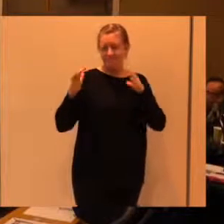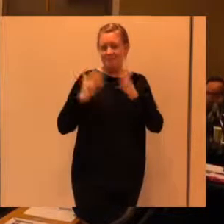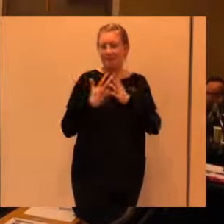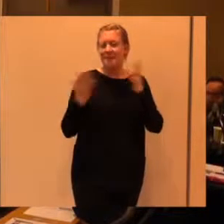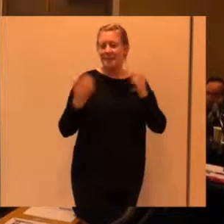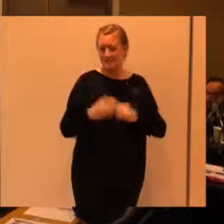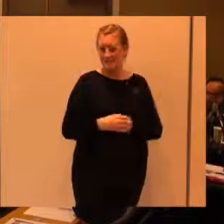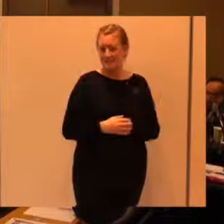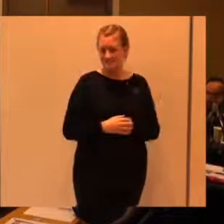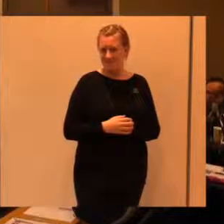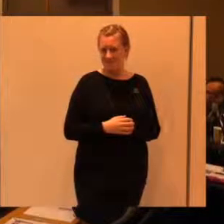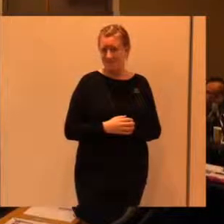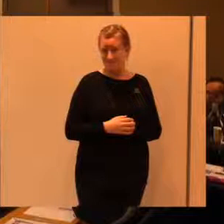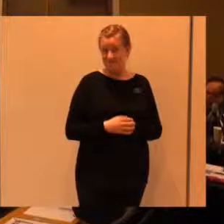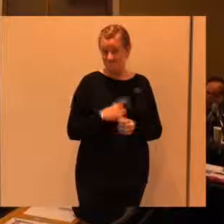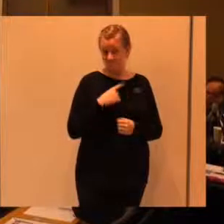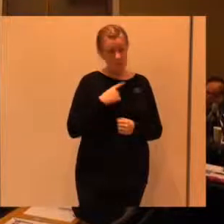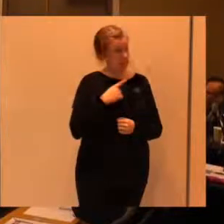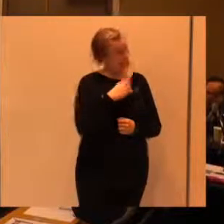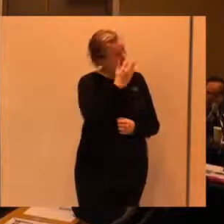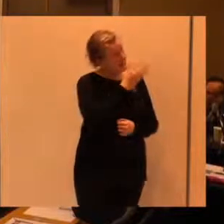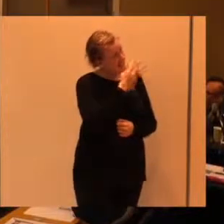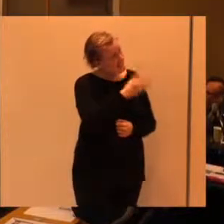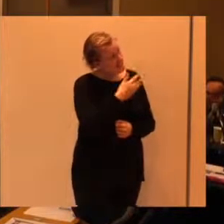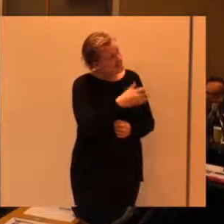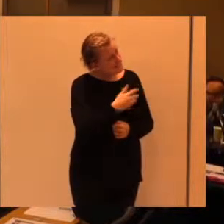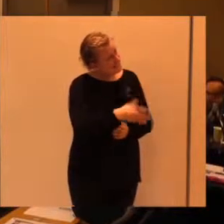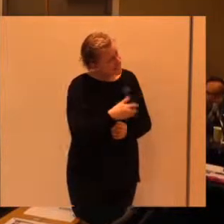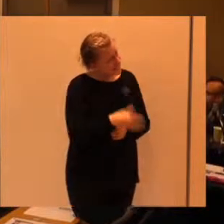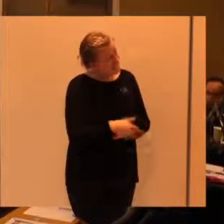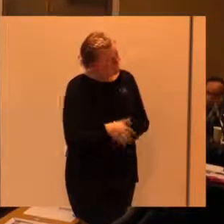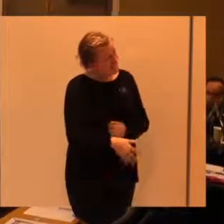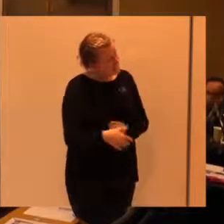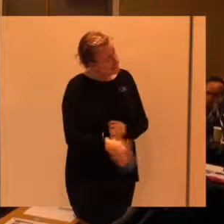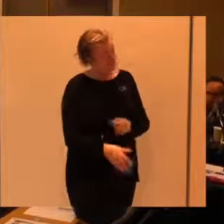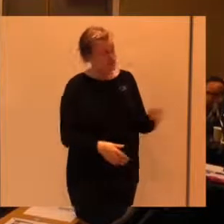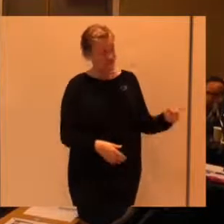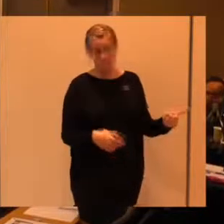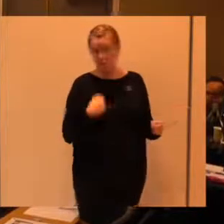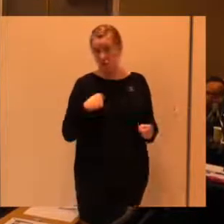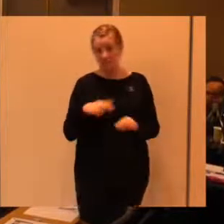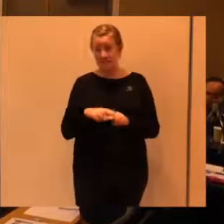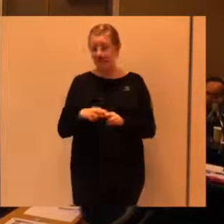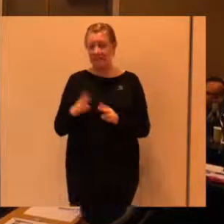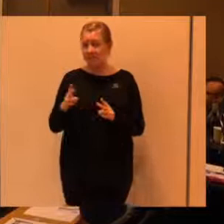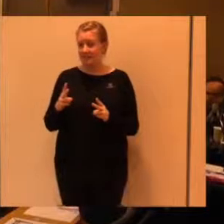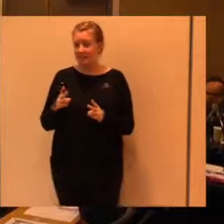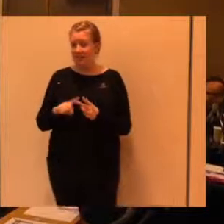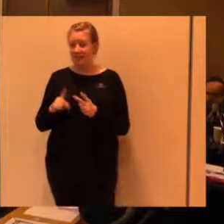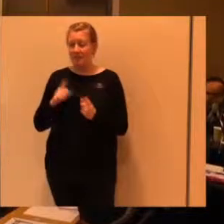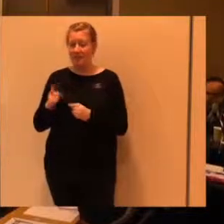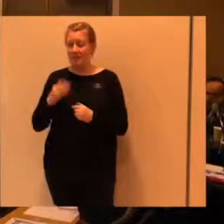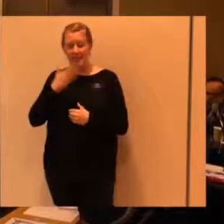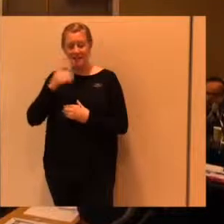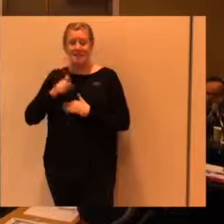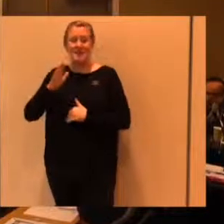kanske ana när ni tänker att det är väldigt mycket text på den här sidan. Och det finns inga människor jag känner som läser så mycket som de som har dyslexi. De